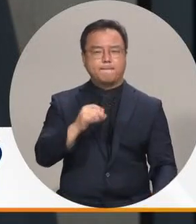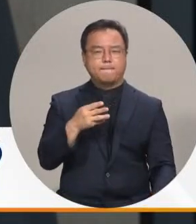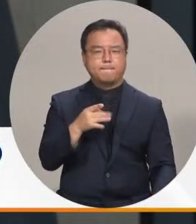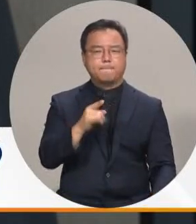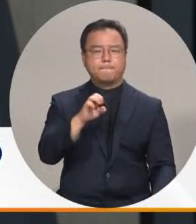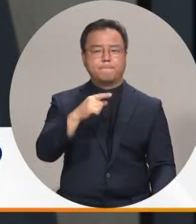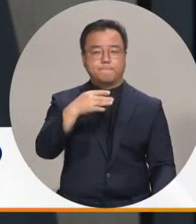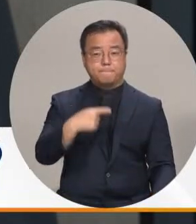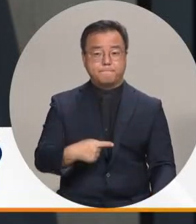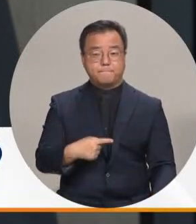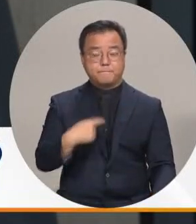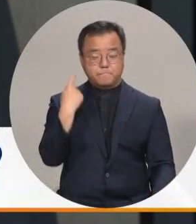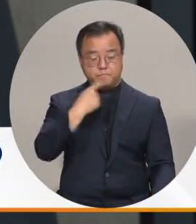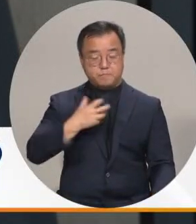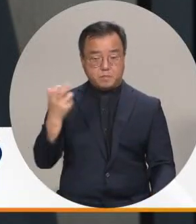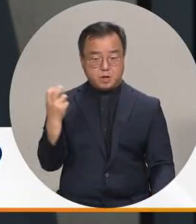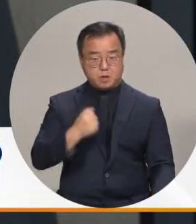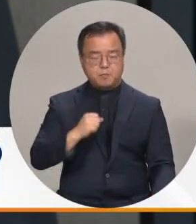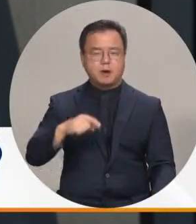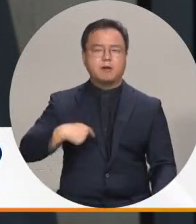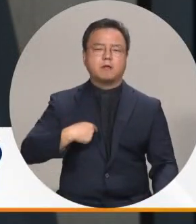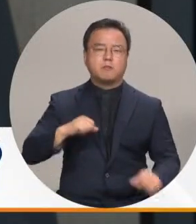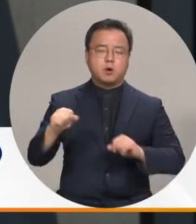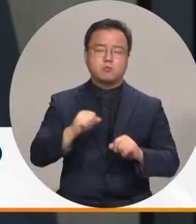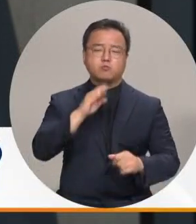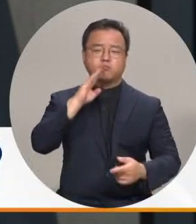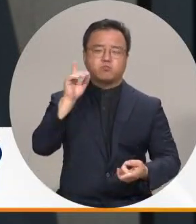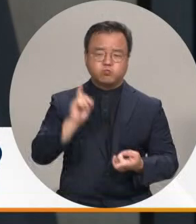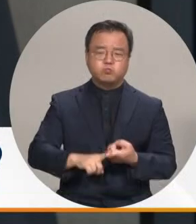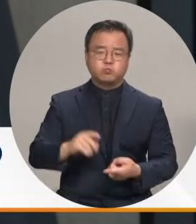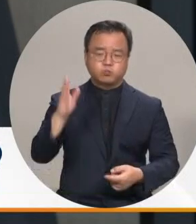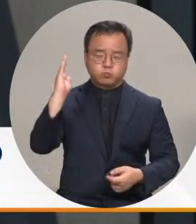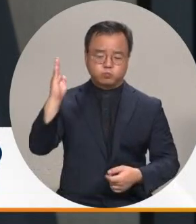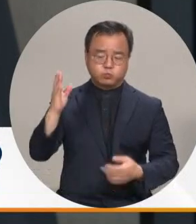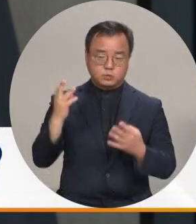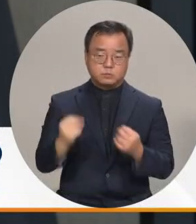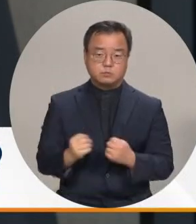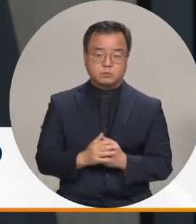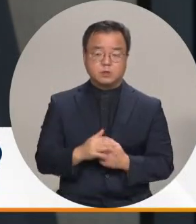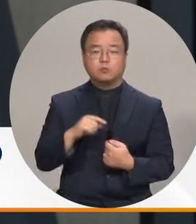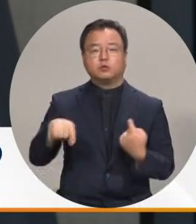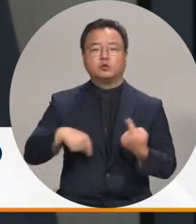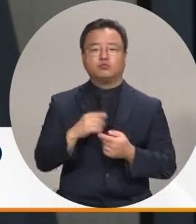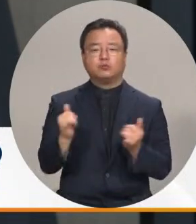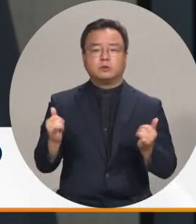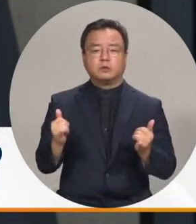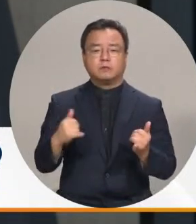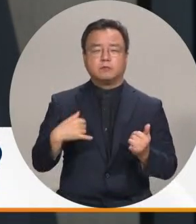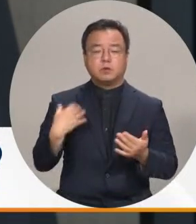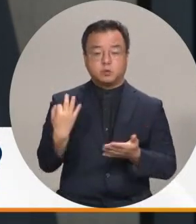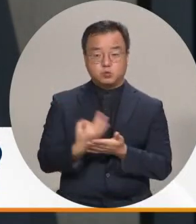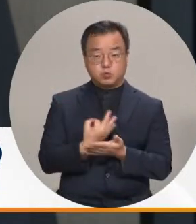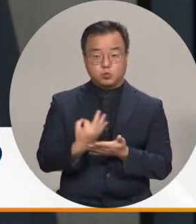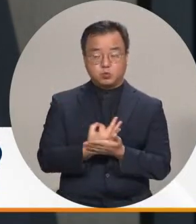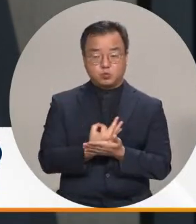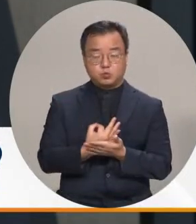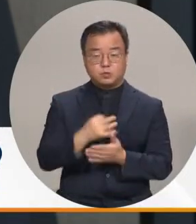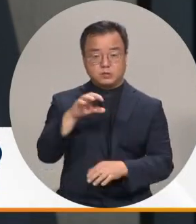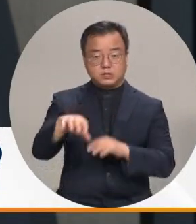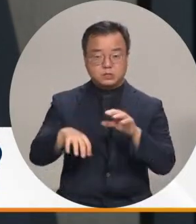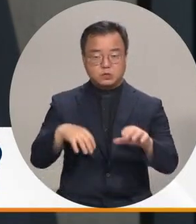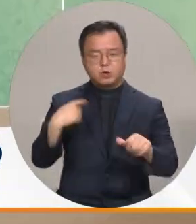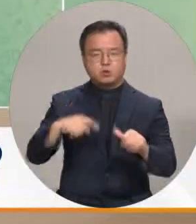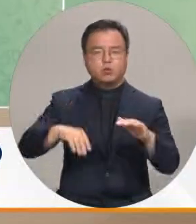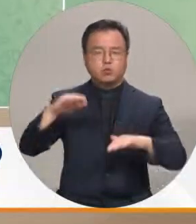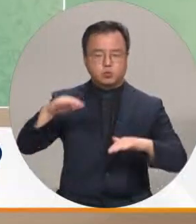자신들의 행위를 정당하면 면이 있는 것 같습니다 실제로 피대 방의 운영자는 소득별 지역별 교육